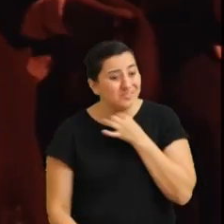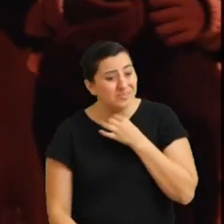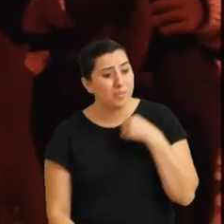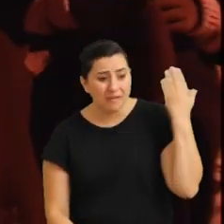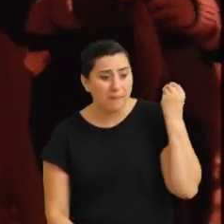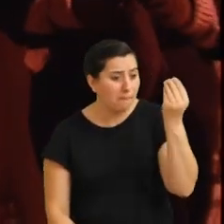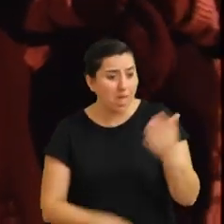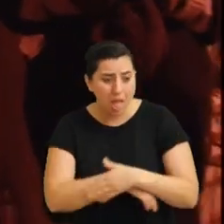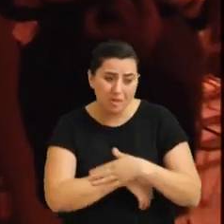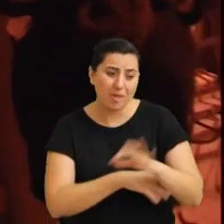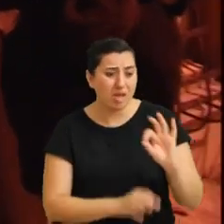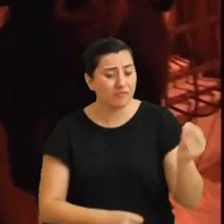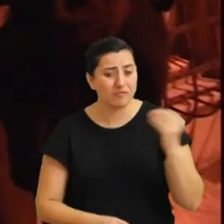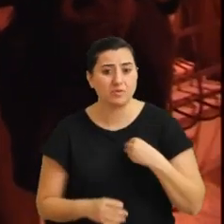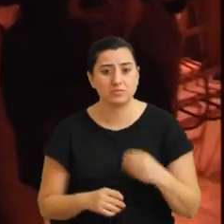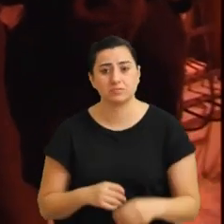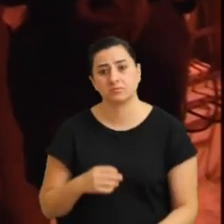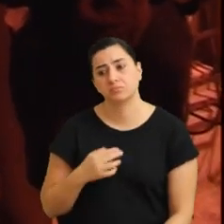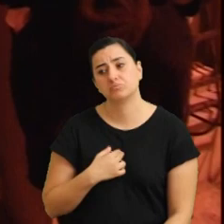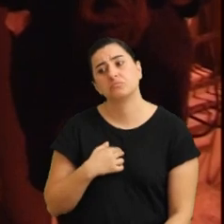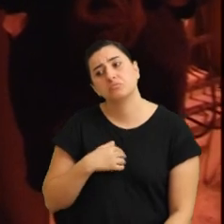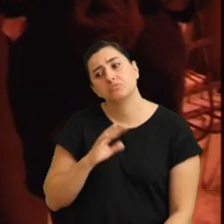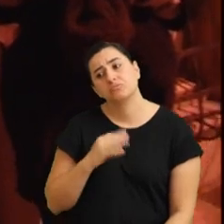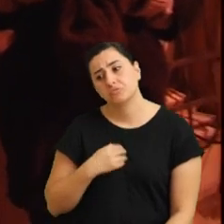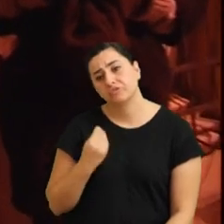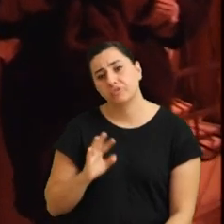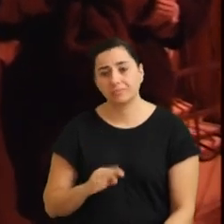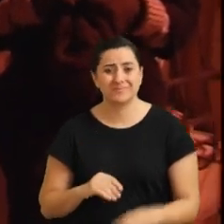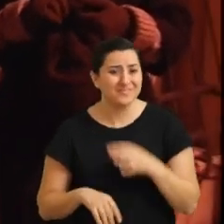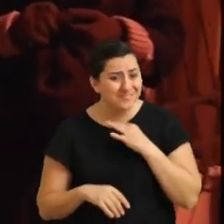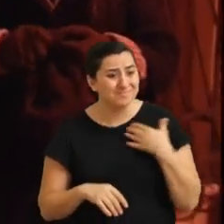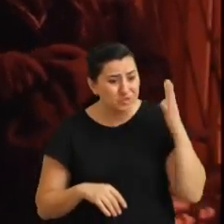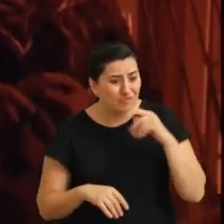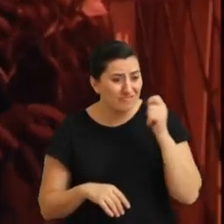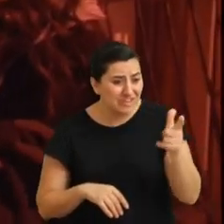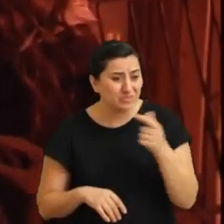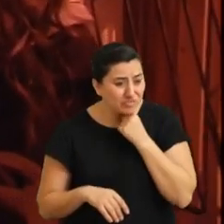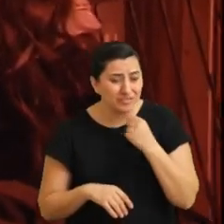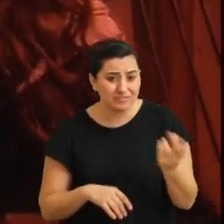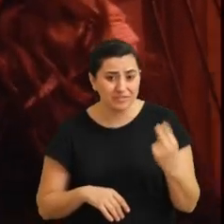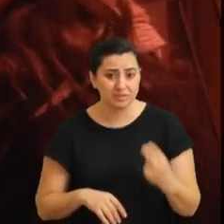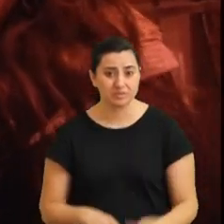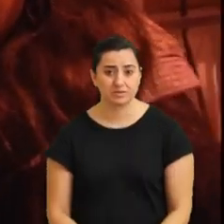orada verdim ama. Ben hadi kapris yapma. Sana. Ben kapris yapmıyorum. Hadi lütfen sonra vereceğim. Ben...